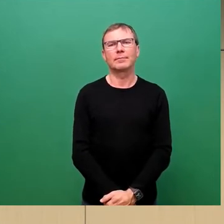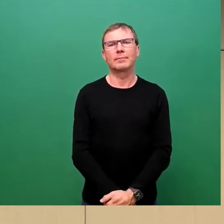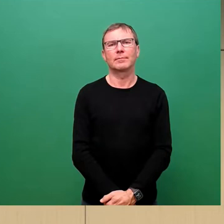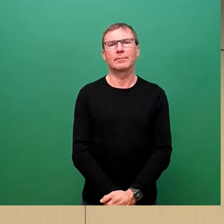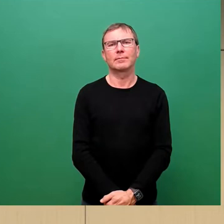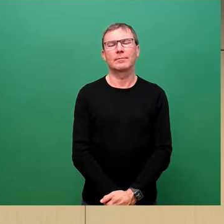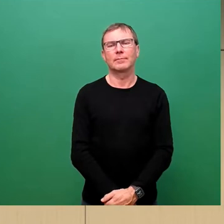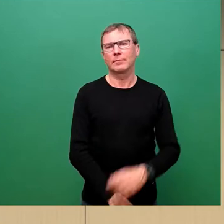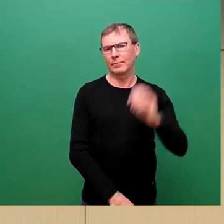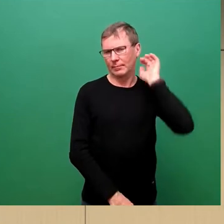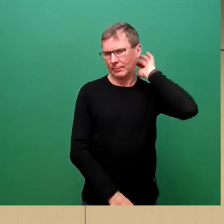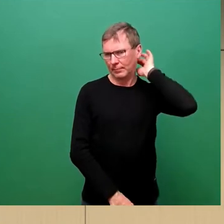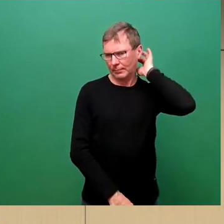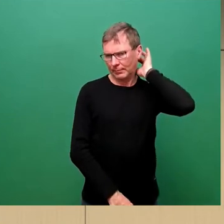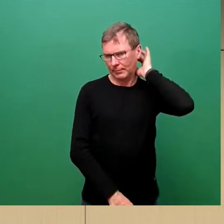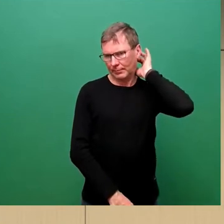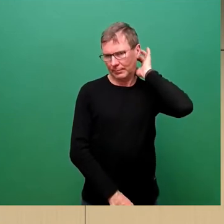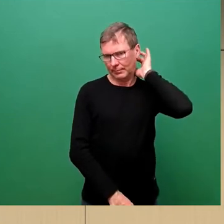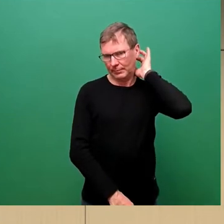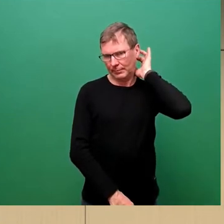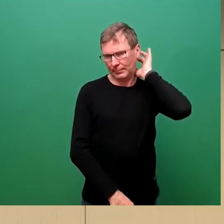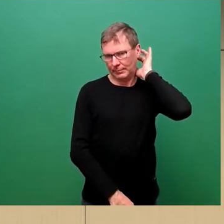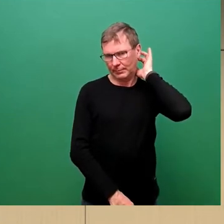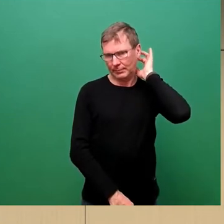Vielen Dank.